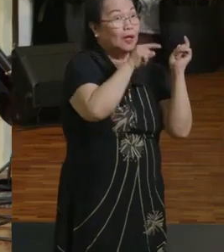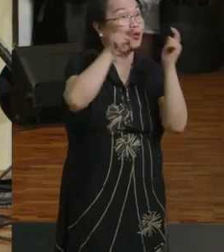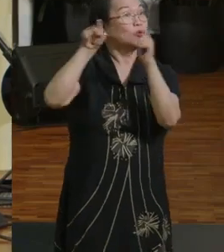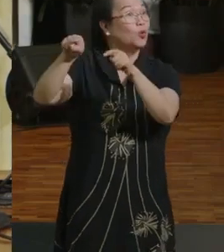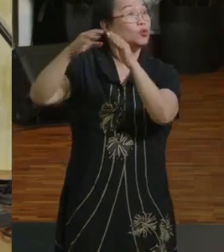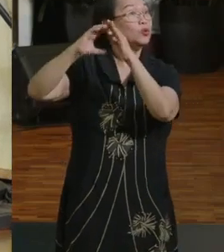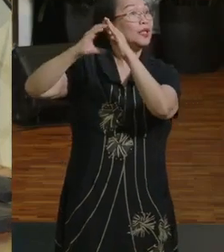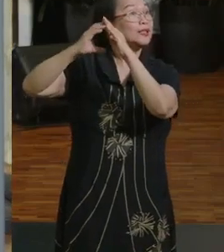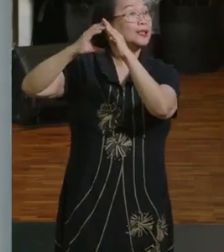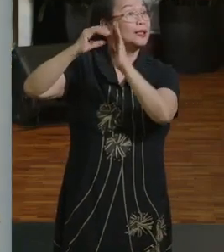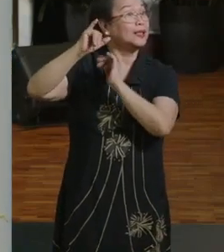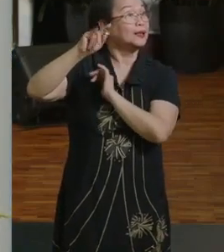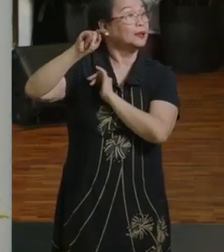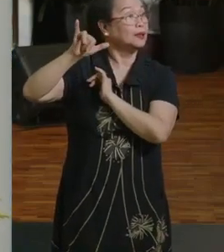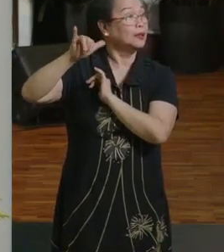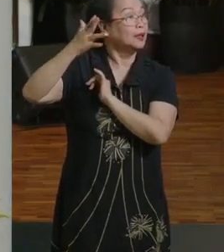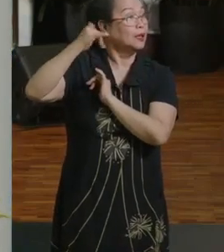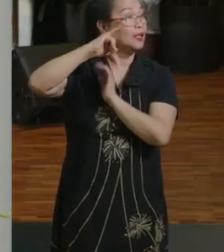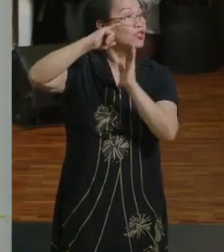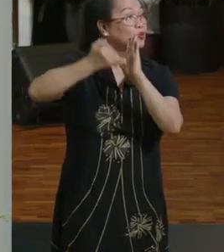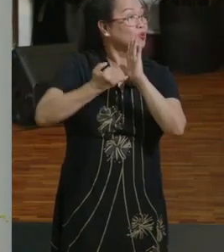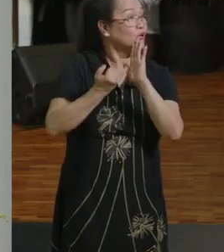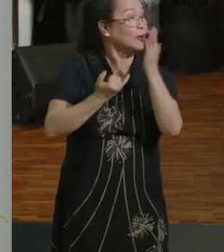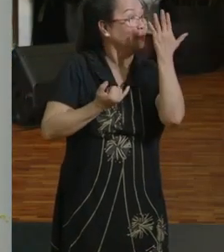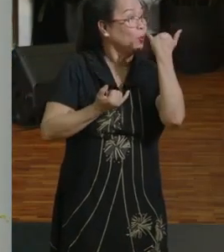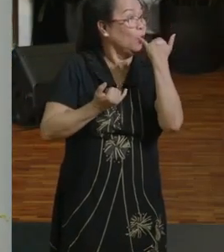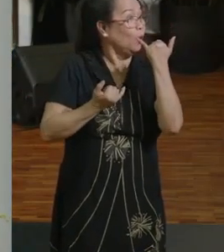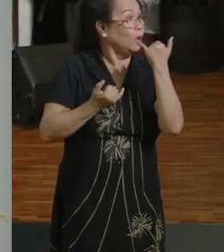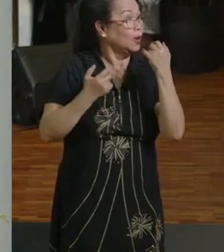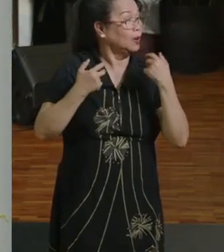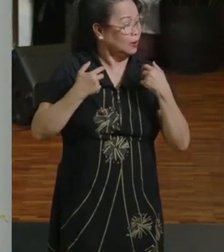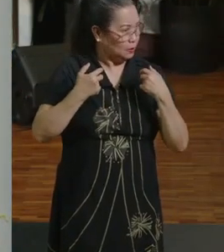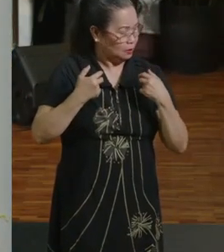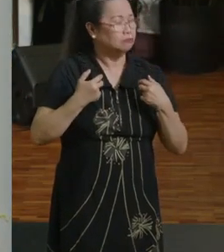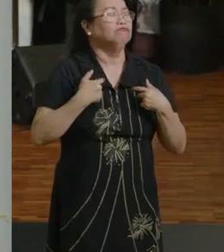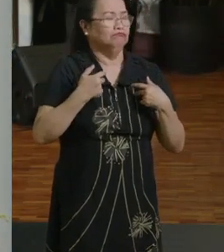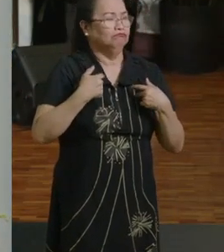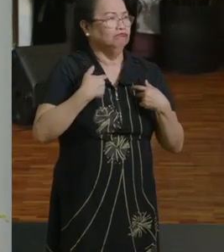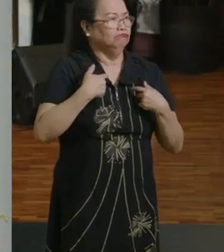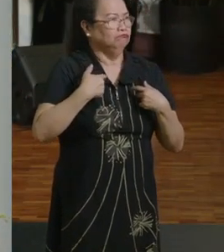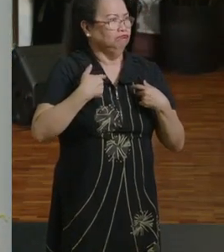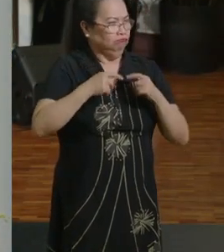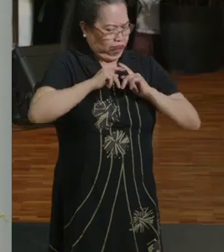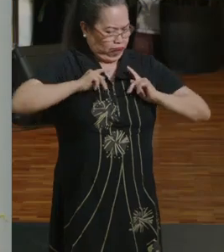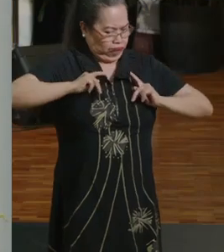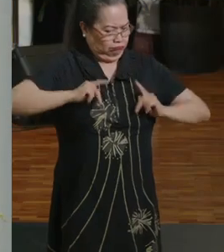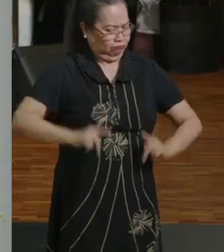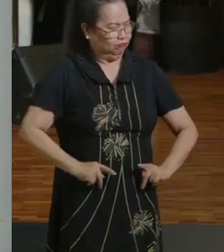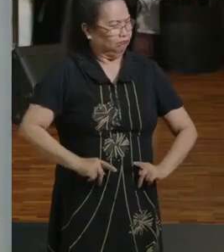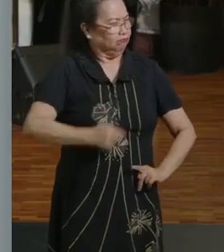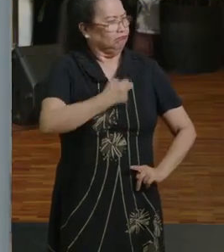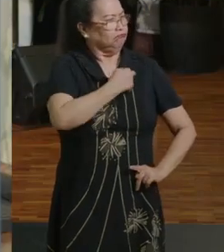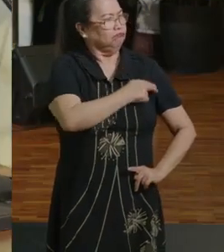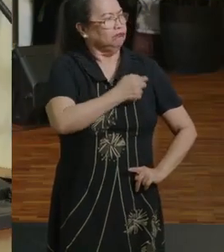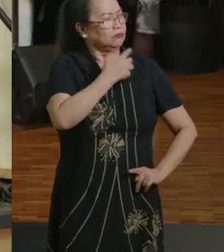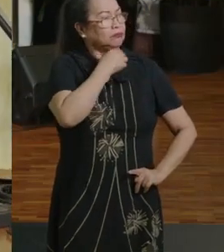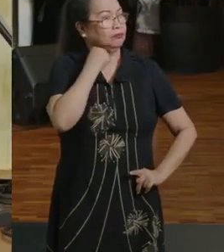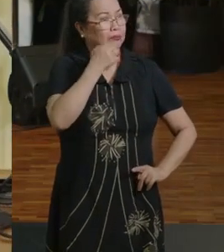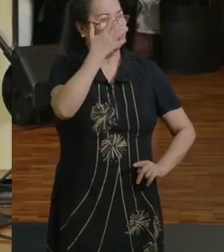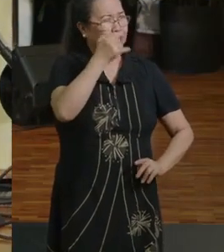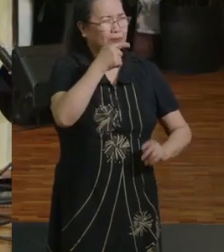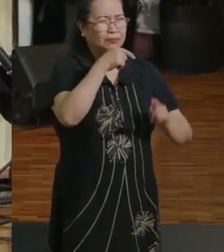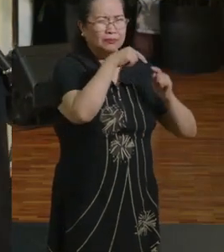nag-concentrate sa Jerusalem? Nandoon ang mga religious elite. O bakit